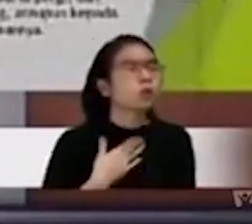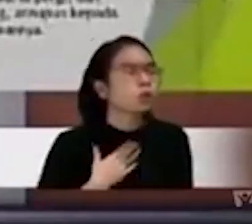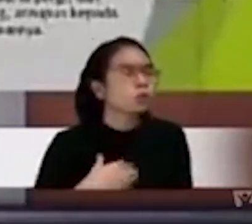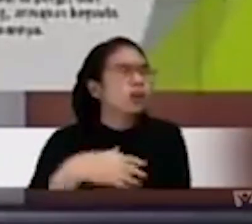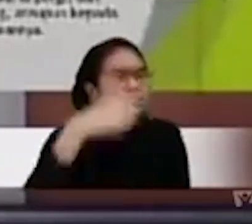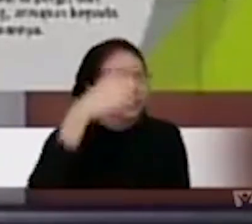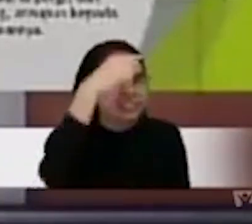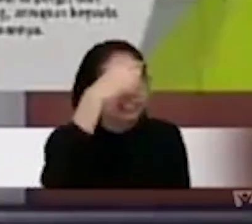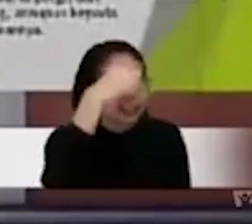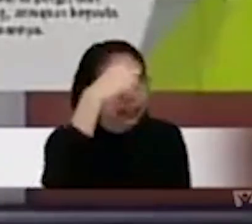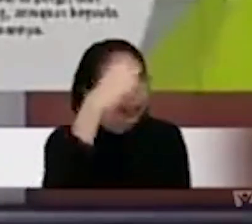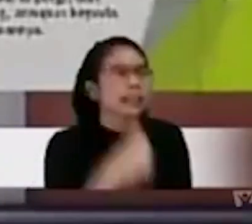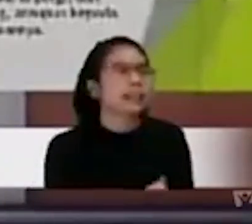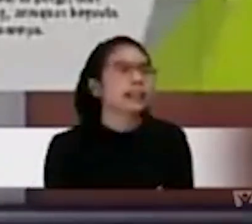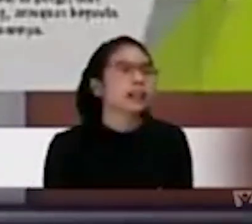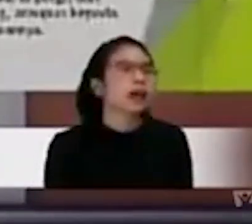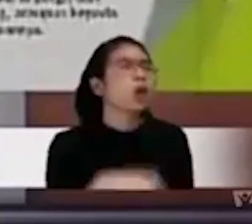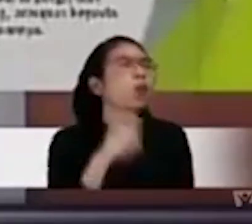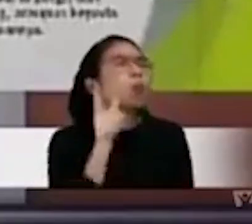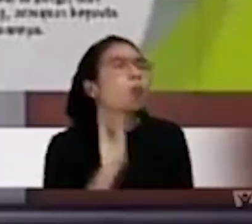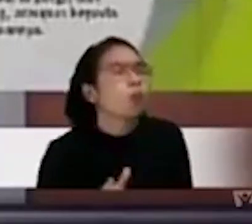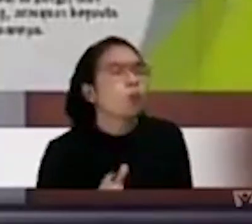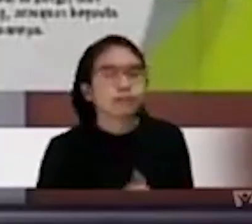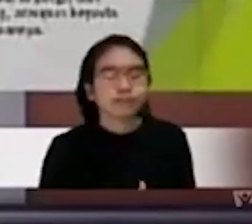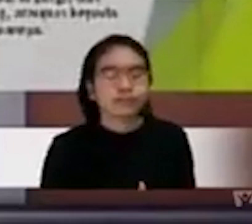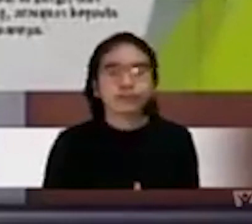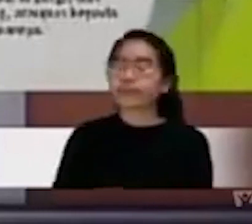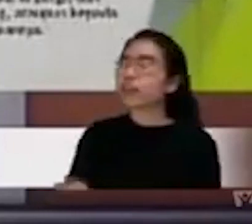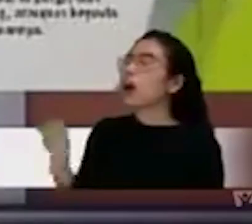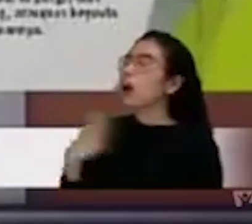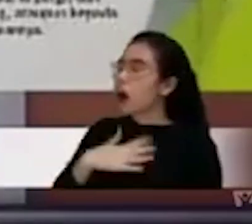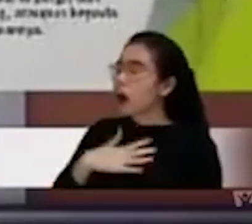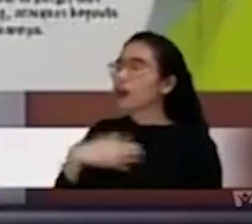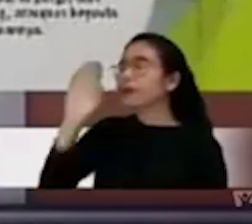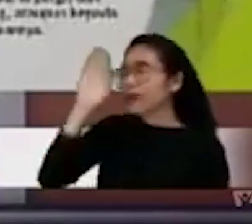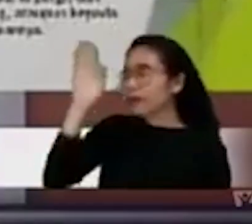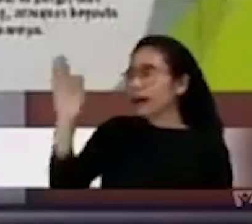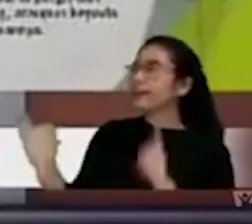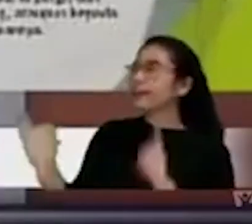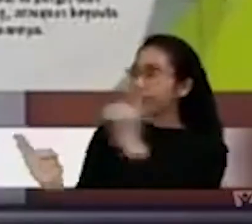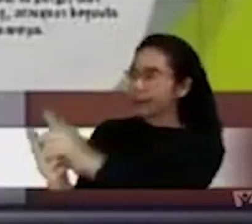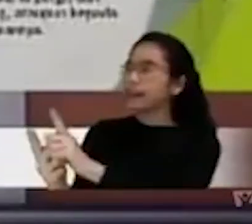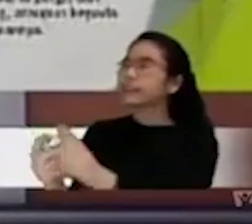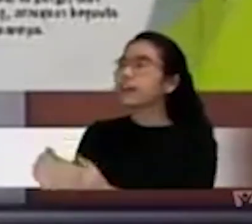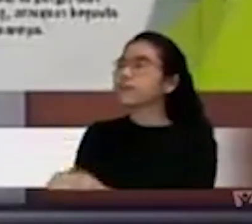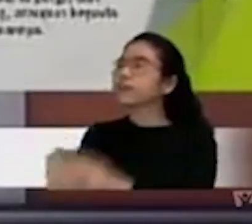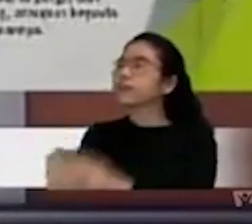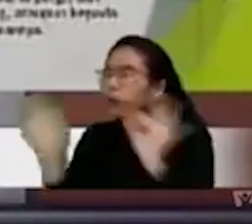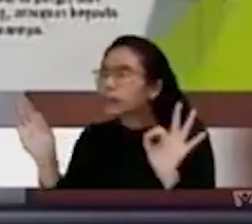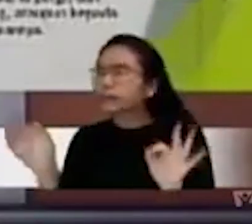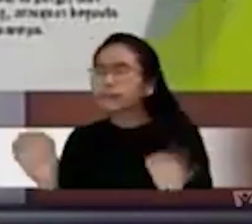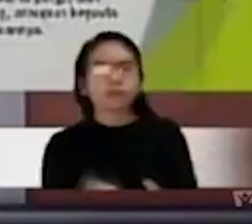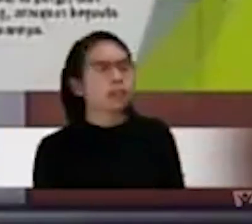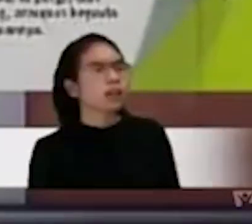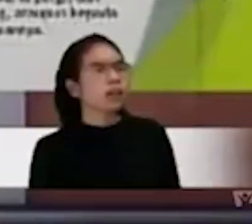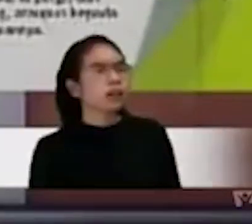berkata kepadanya, aku akan datang menyembuhkannya. Tetapi jawab perwira itu kepadanya, Tuan, aku tidak layak menerima